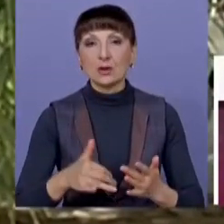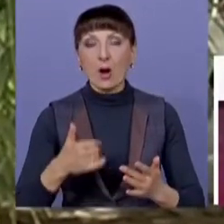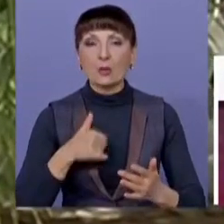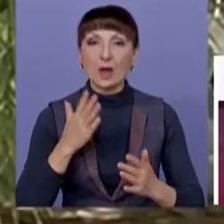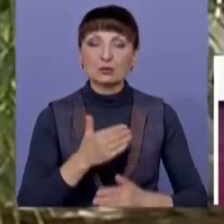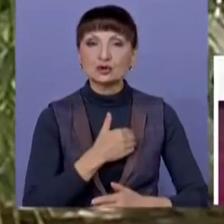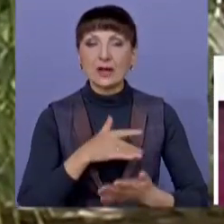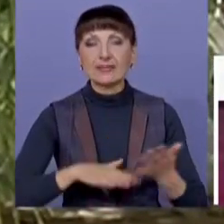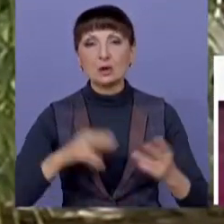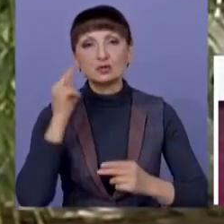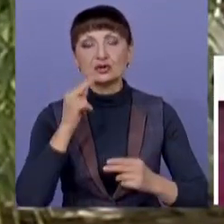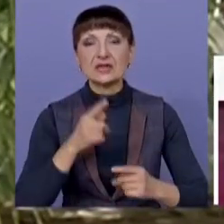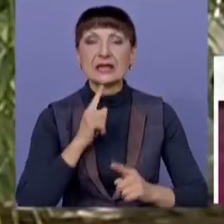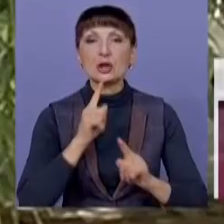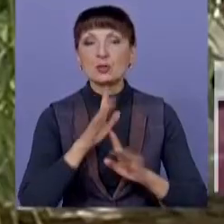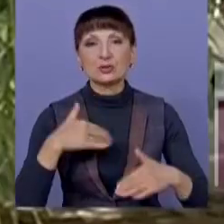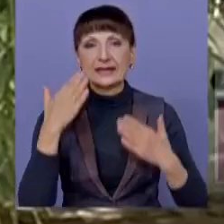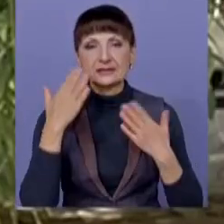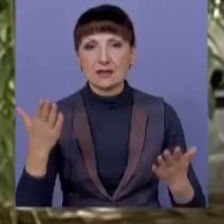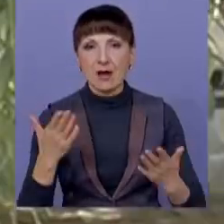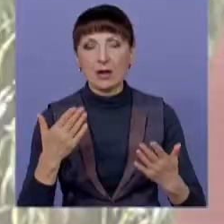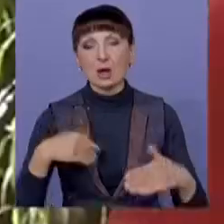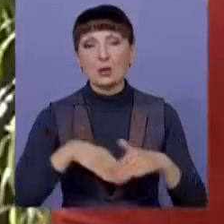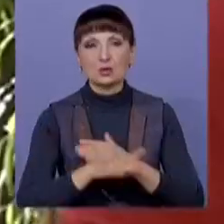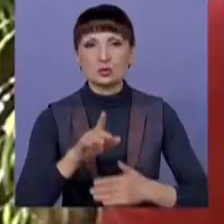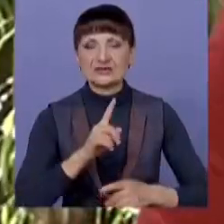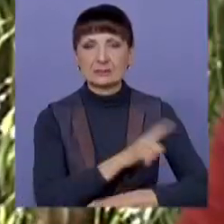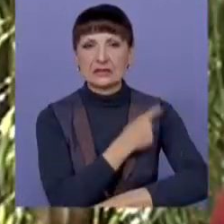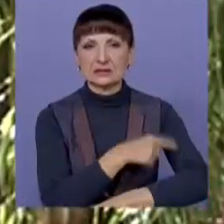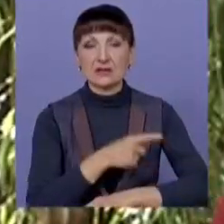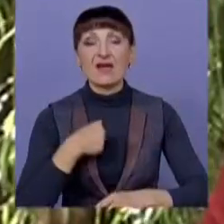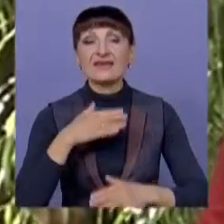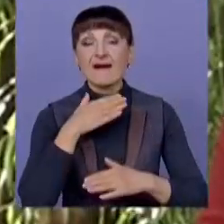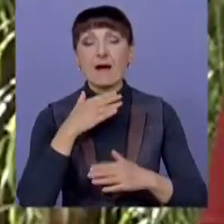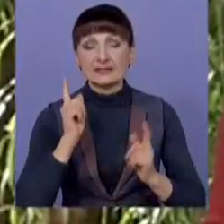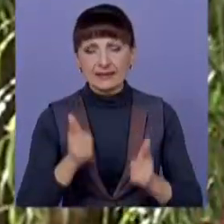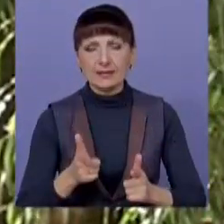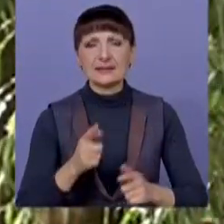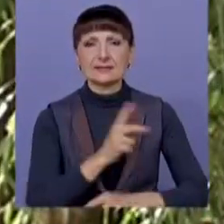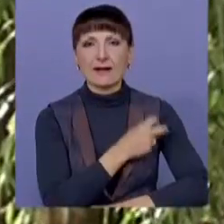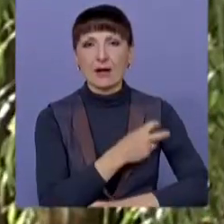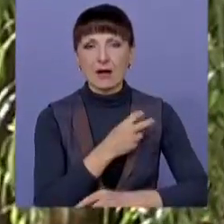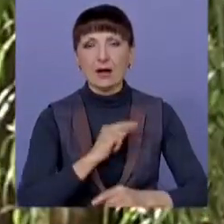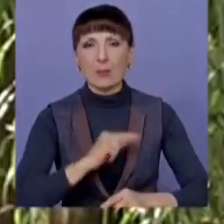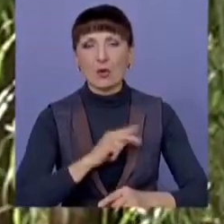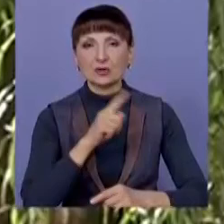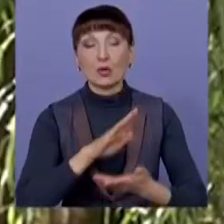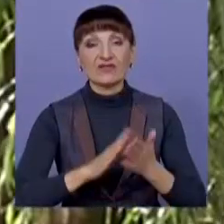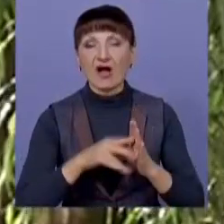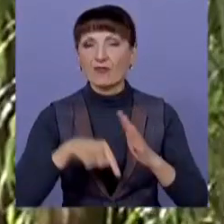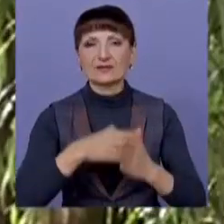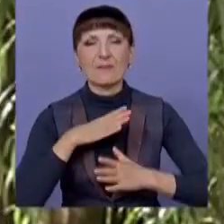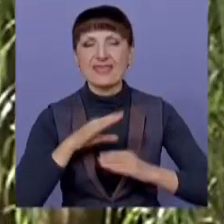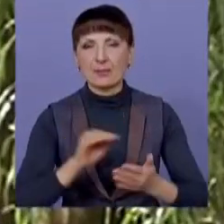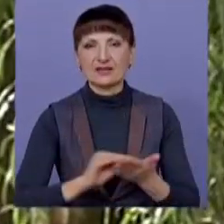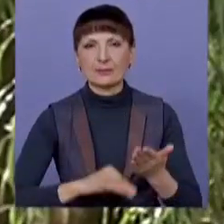будет желание продолжать обучение в узкой специальности, или я просто уйду с медицины. Я не против отрабатывать село, но просто этого не было в договоре. Если